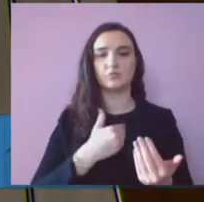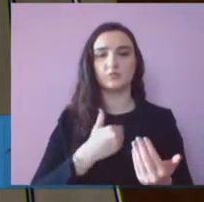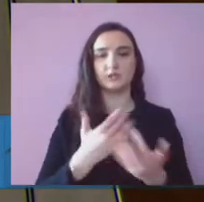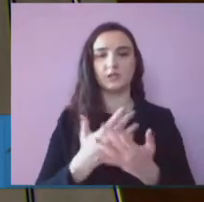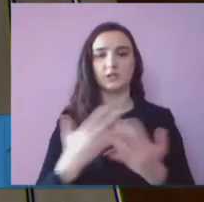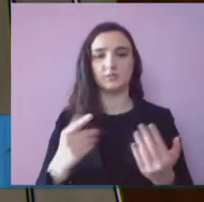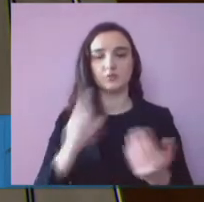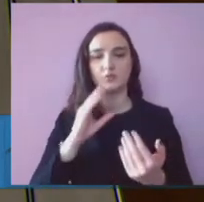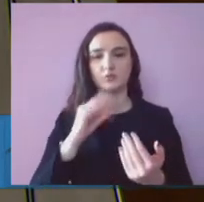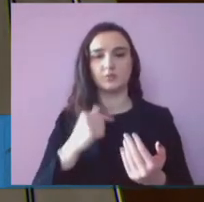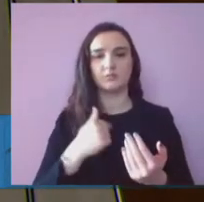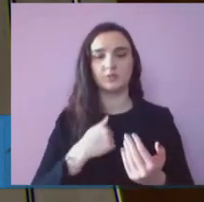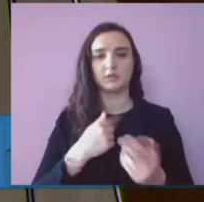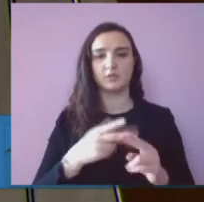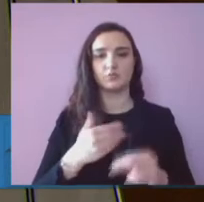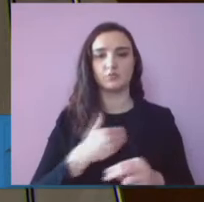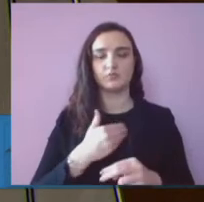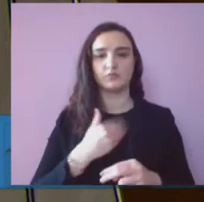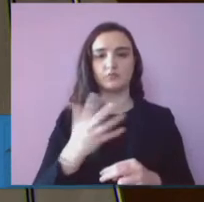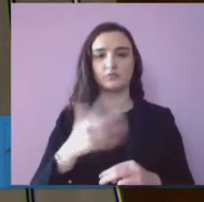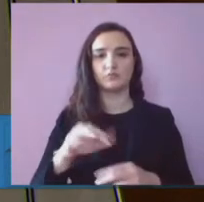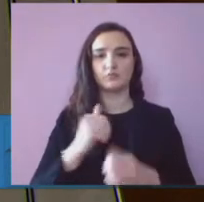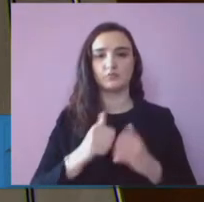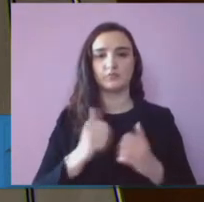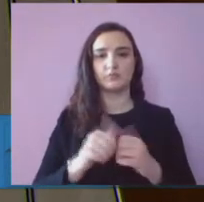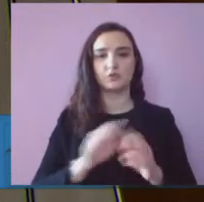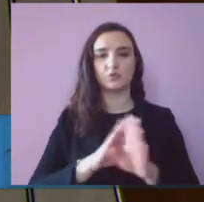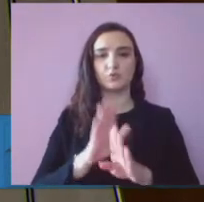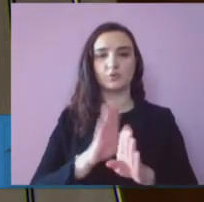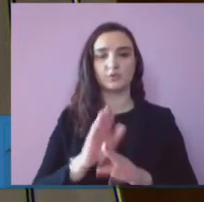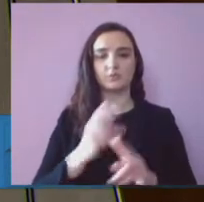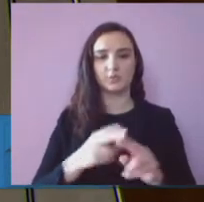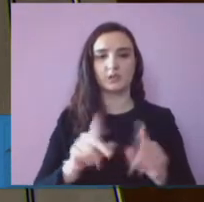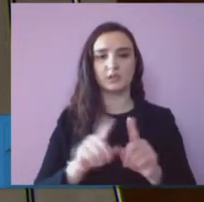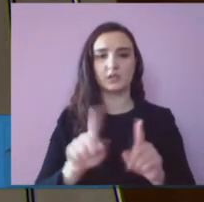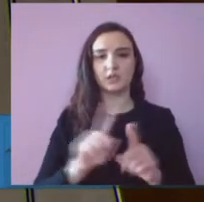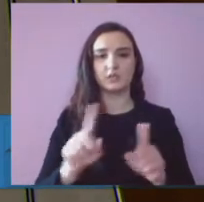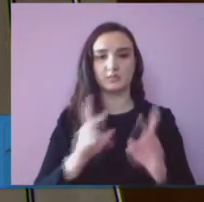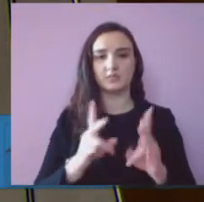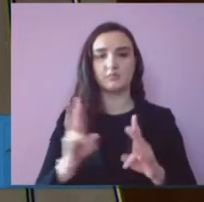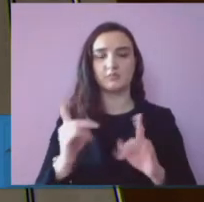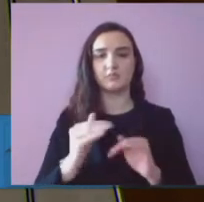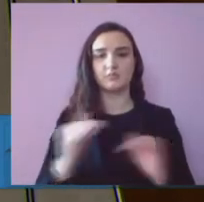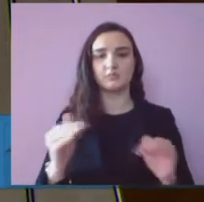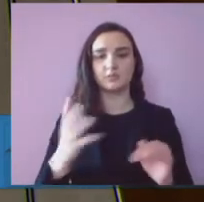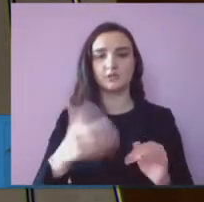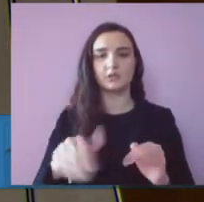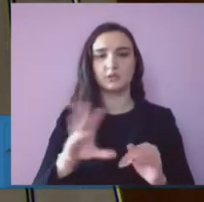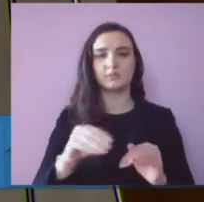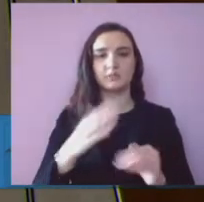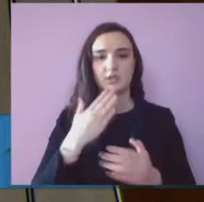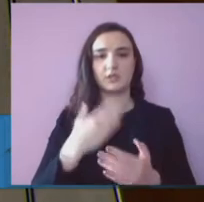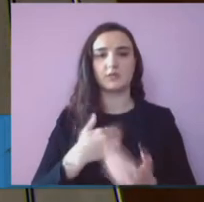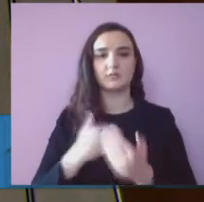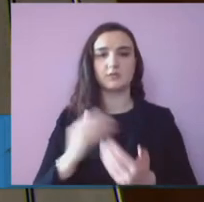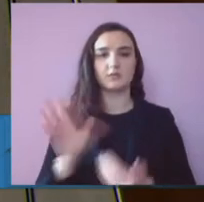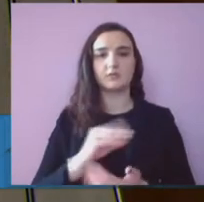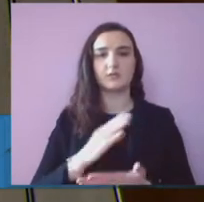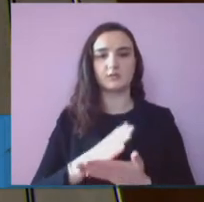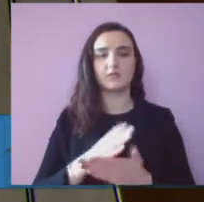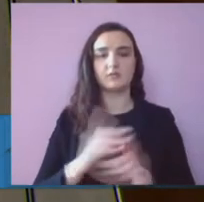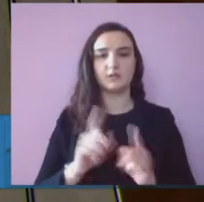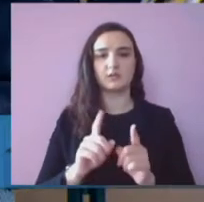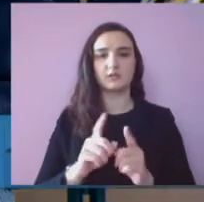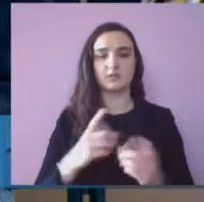როდესაც ეს სურვილები ყოველთვის უპირობოდ სრულდებოდა. ასეთი რაღაცებიც ხდება. ბავშვებს ეს ახასიათებს, ყველას გვახასიათებს. კი ბატონო,